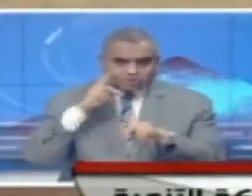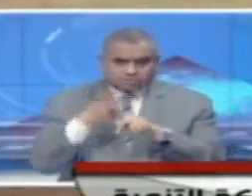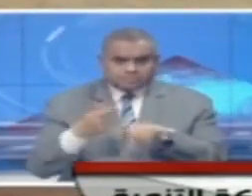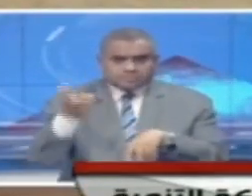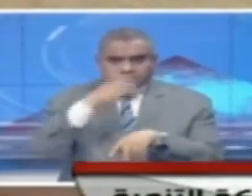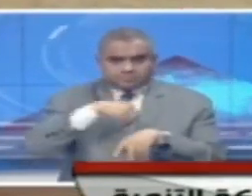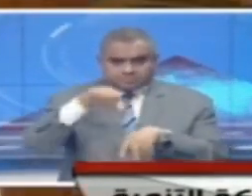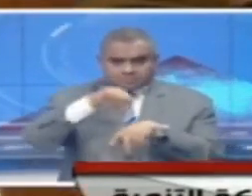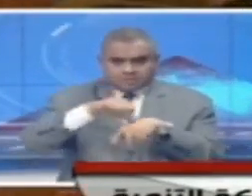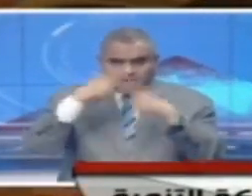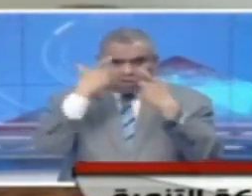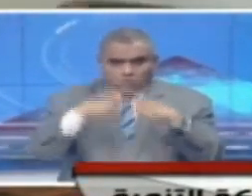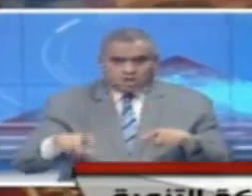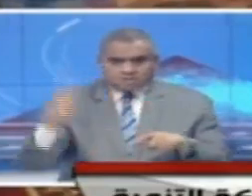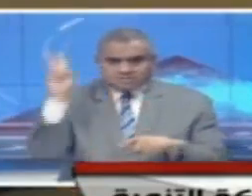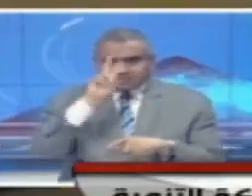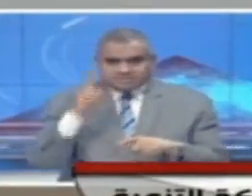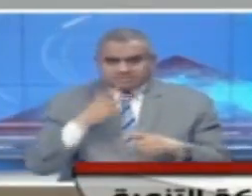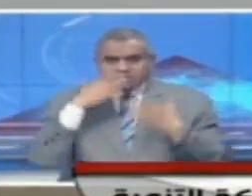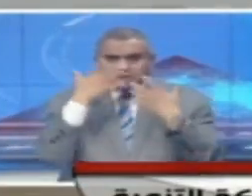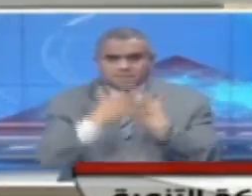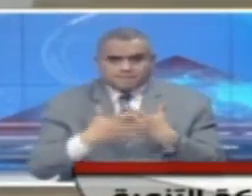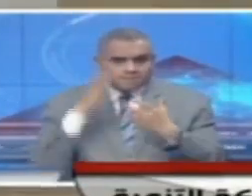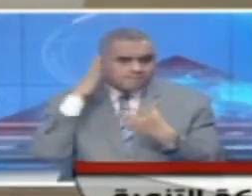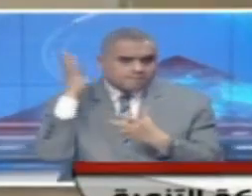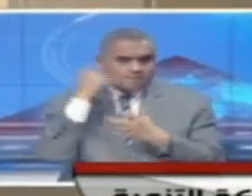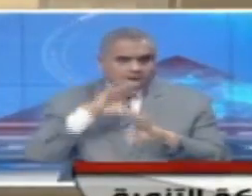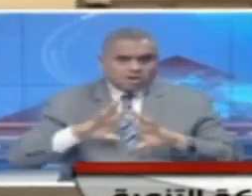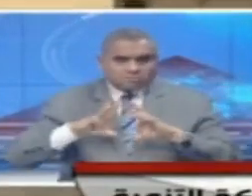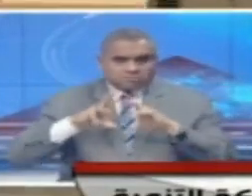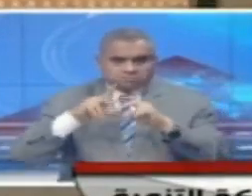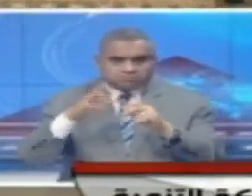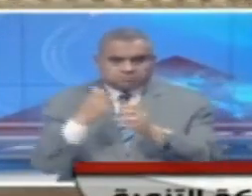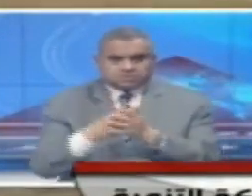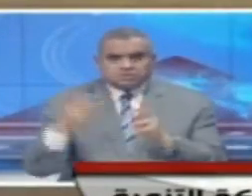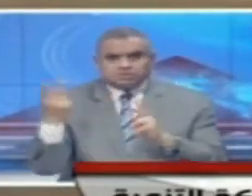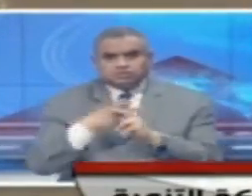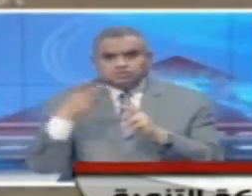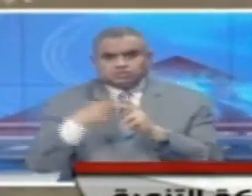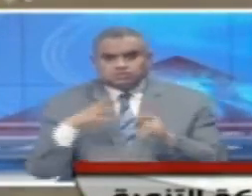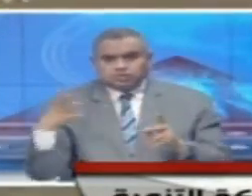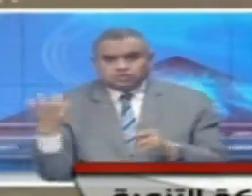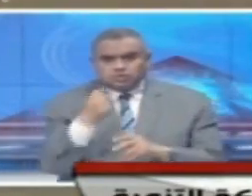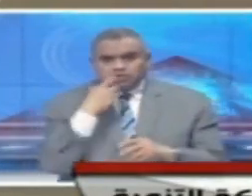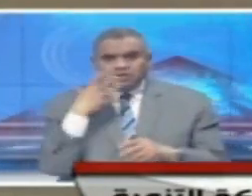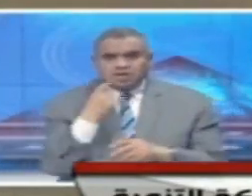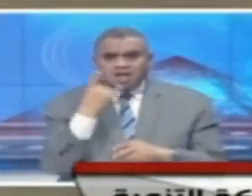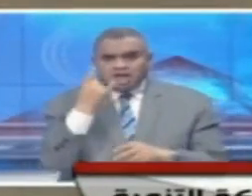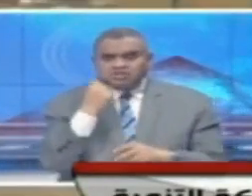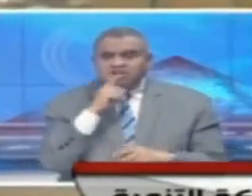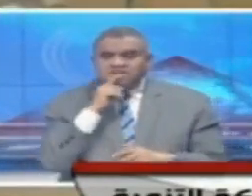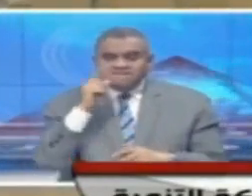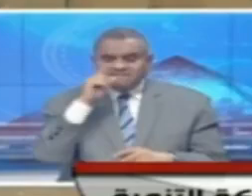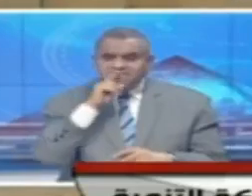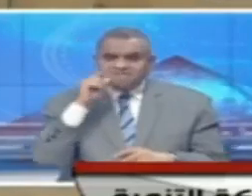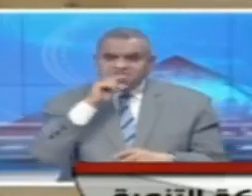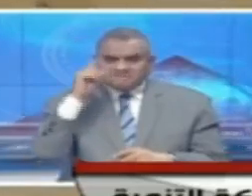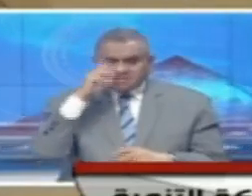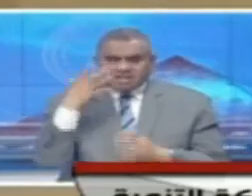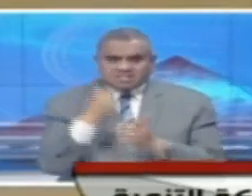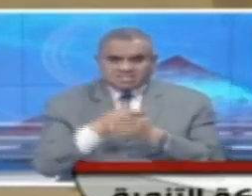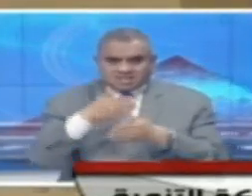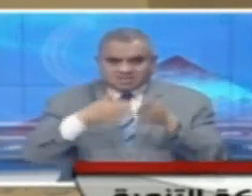منطقة وسط سيناء مشروعا تنمويا أتاح للأهالي تملك 10 أفدنة ومنزل